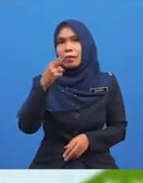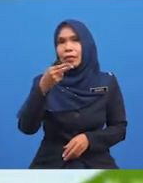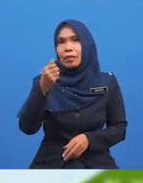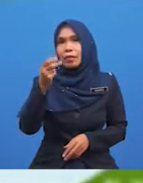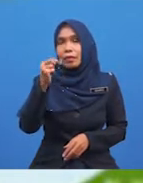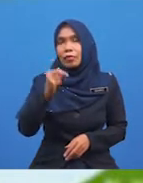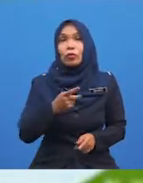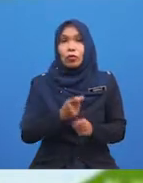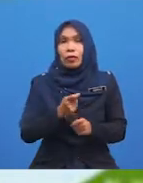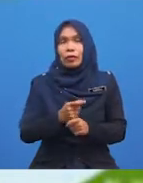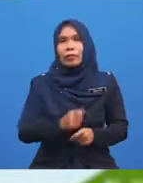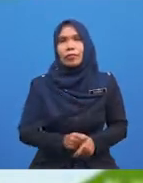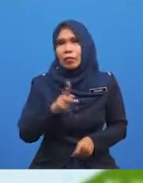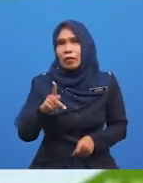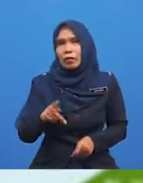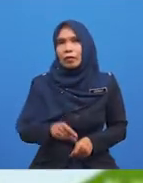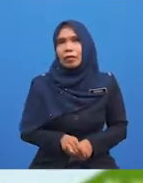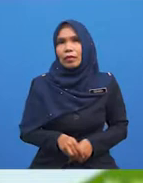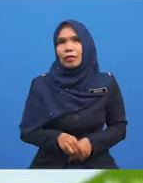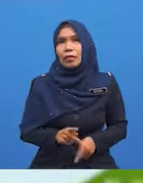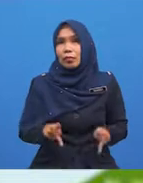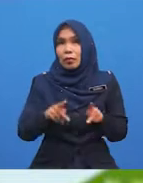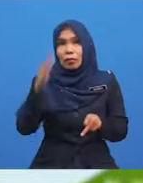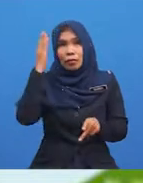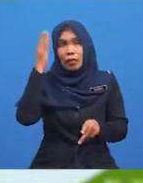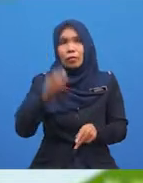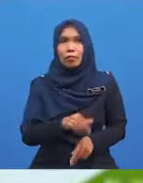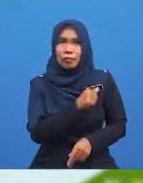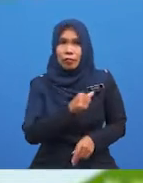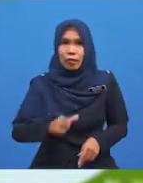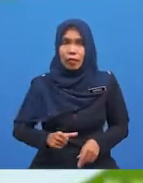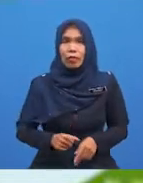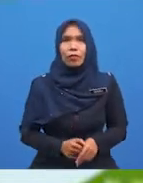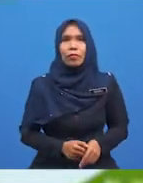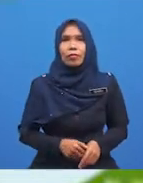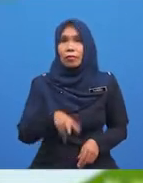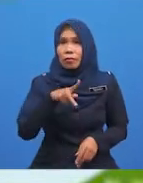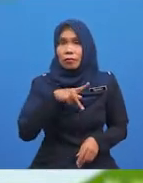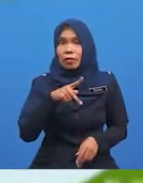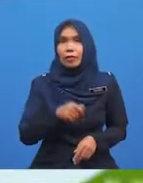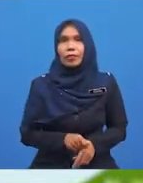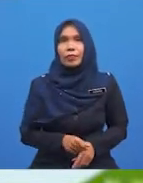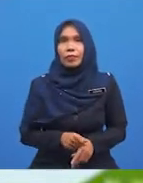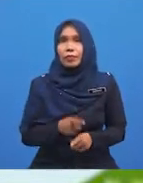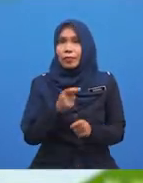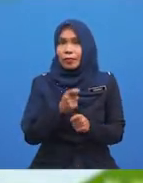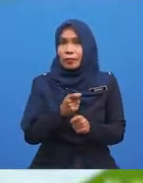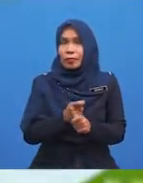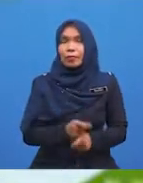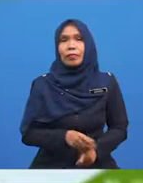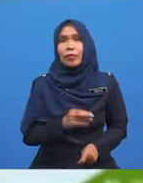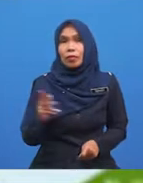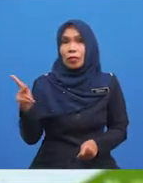Pelajar-pelajar juga perlu tahu bahawa Yang di-Pertuan Agong mempunyai peranan dan kuasa ke